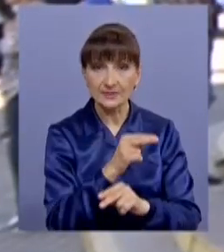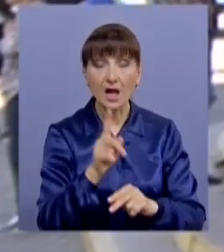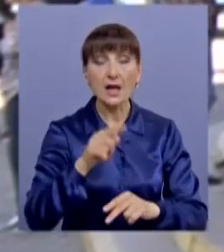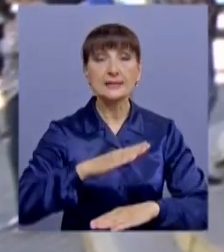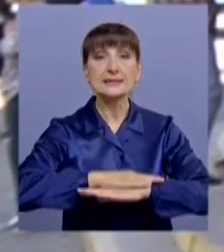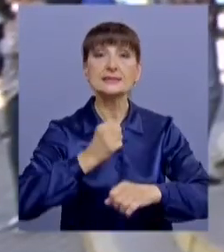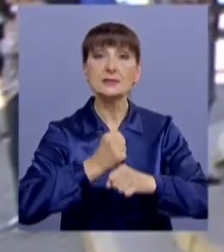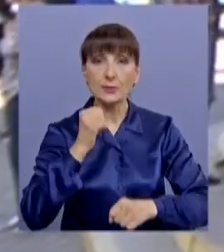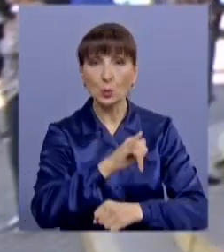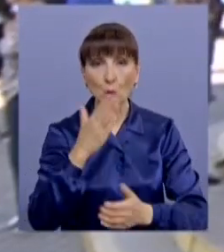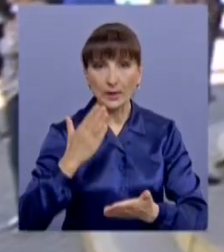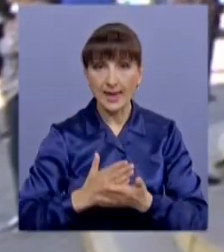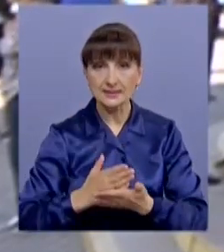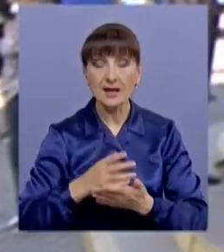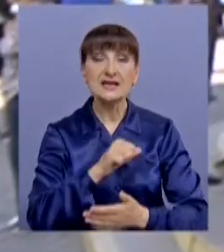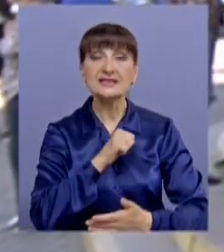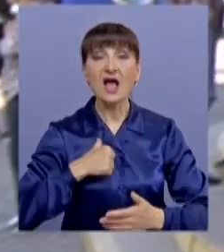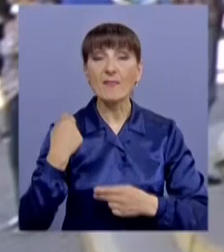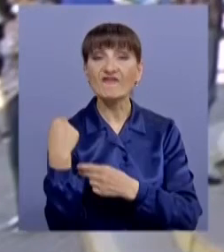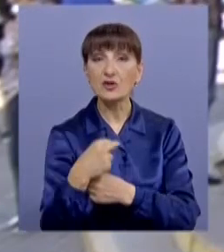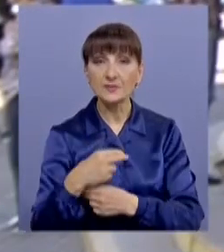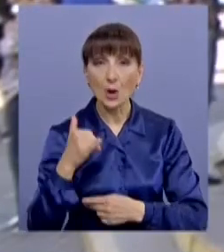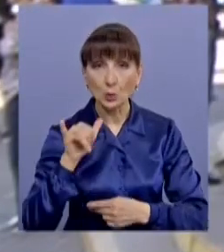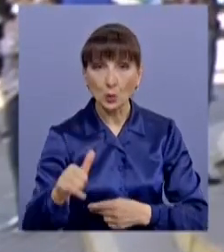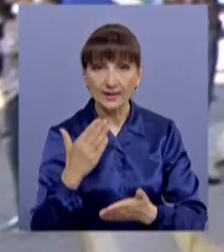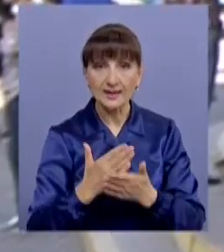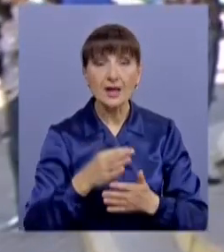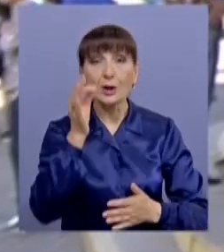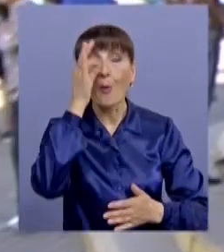воспитание, это дисциплина, вот. Это самовоспитание, это огромный жизненный опыт детей.